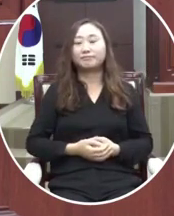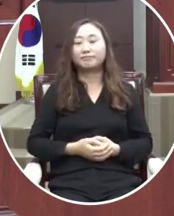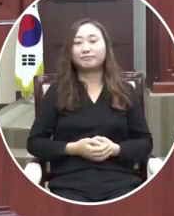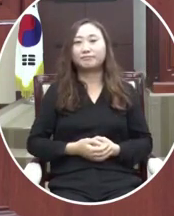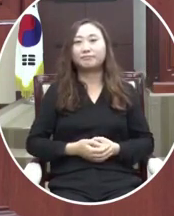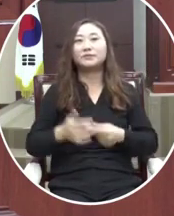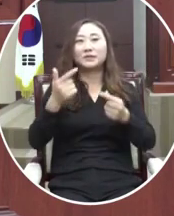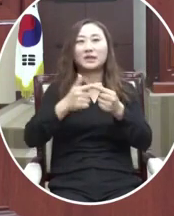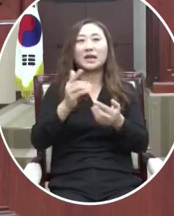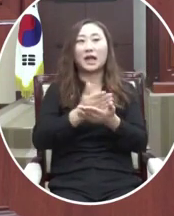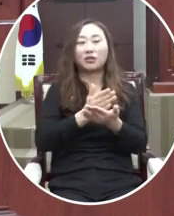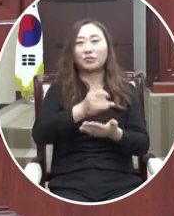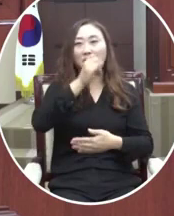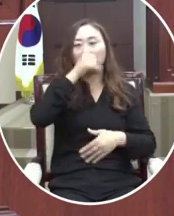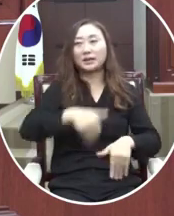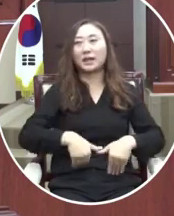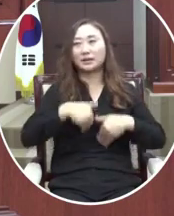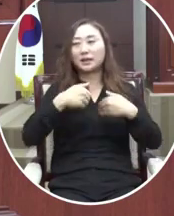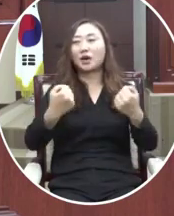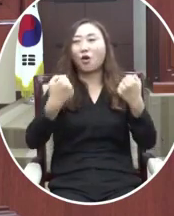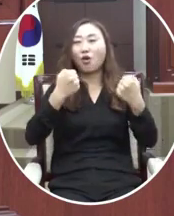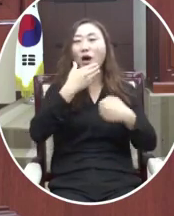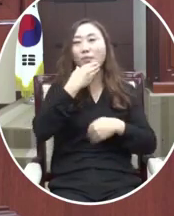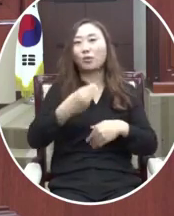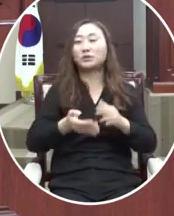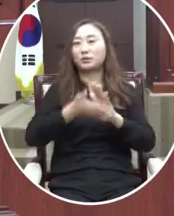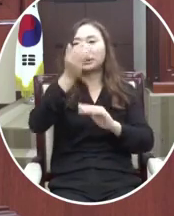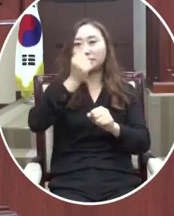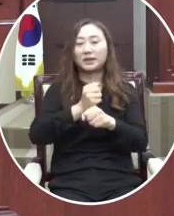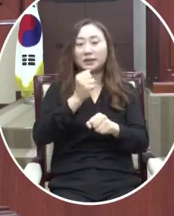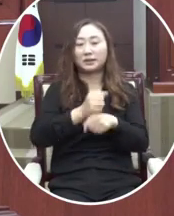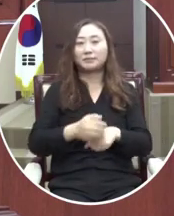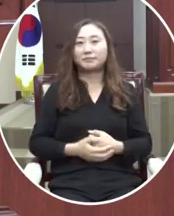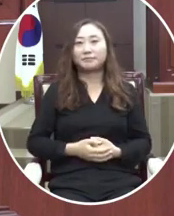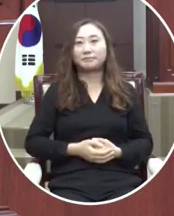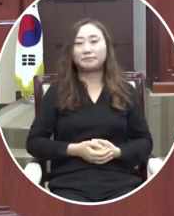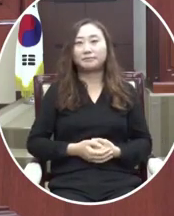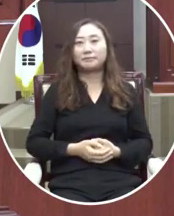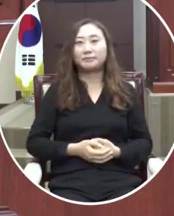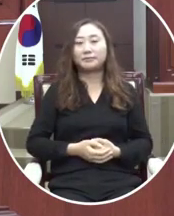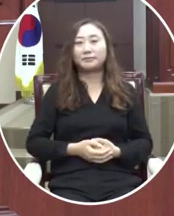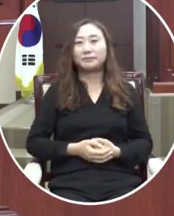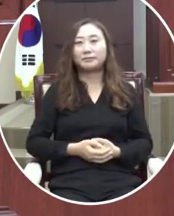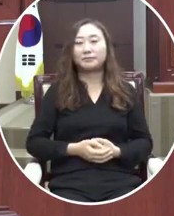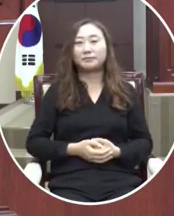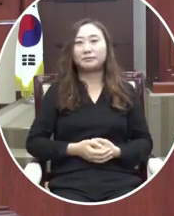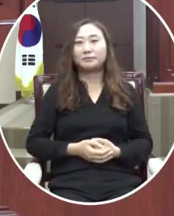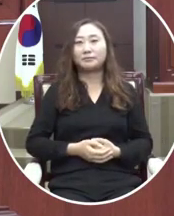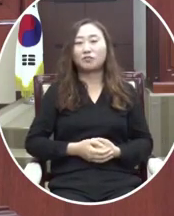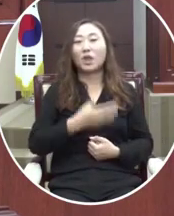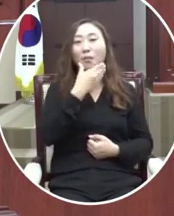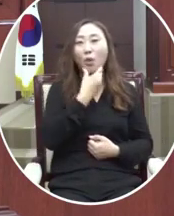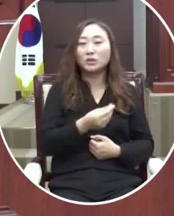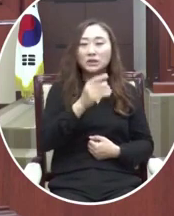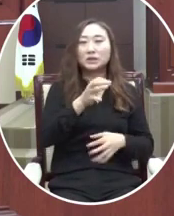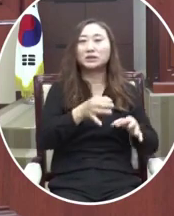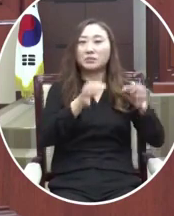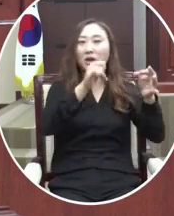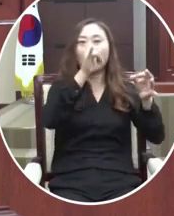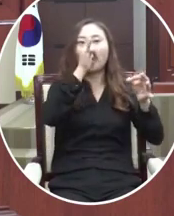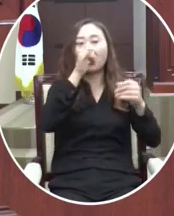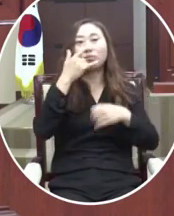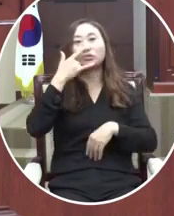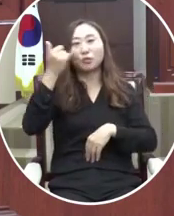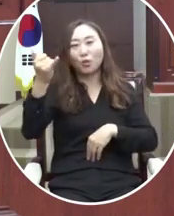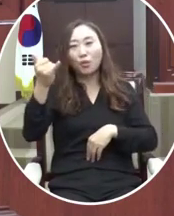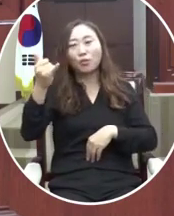여섯째 나눔이 있는 따뜻한 건강복지 도시를 만들겠습니다 기존 중위소득 증가에 따른 복지 급여 인상과 부모